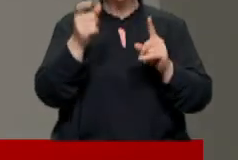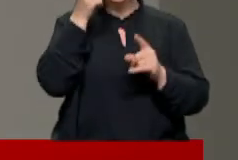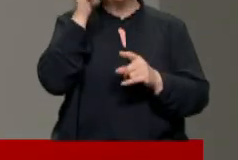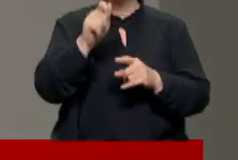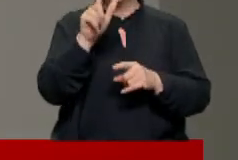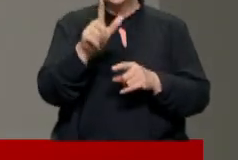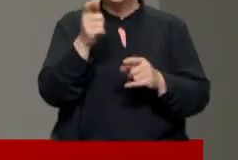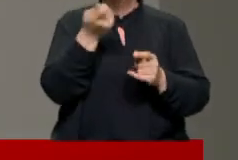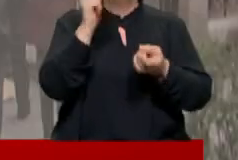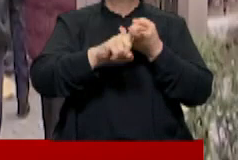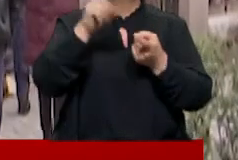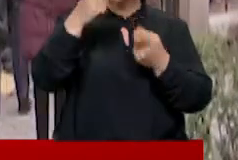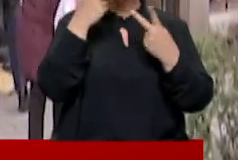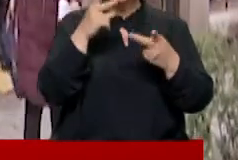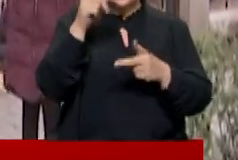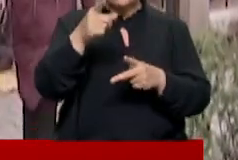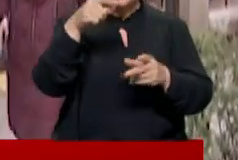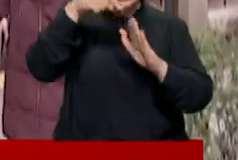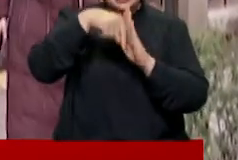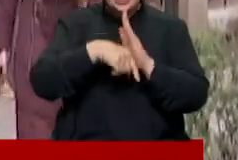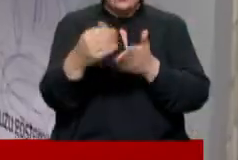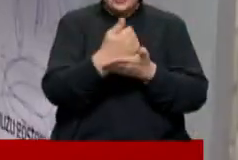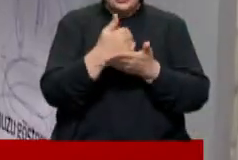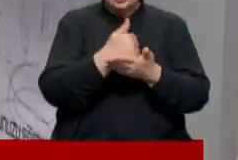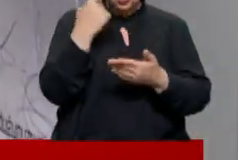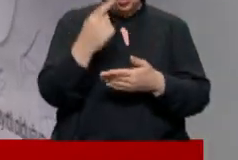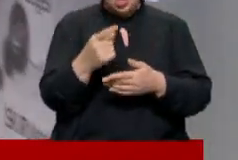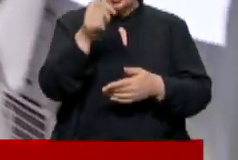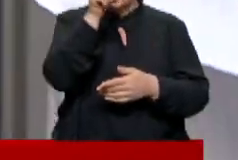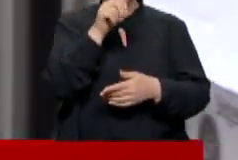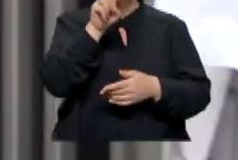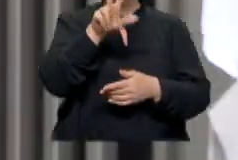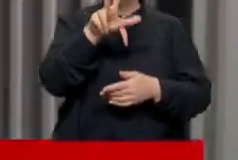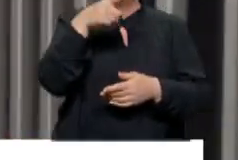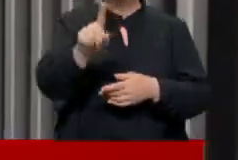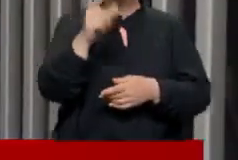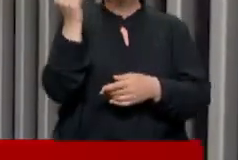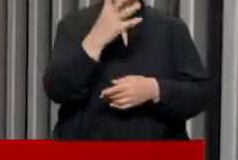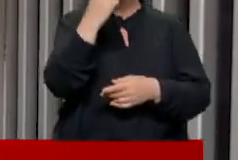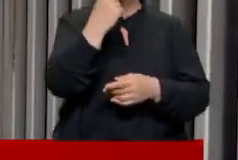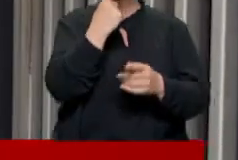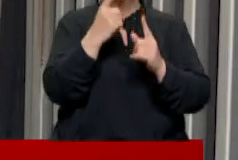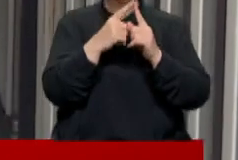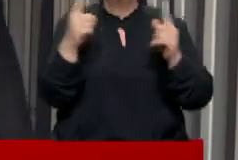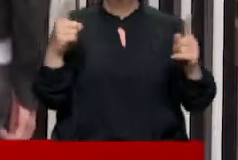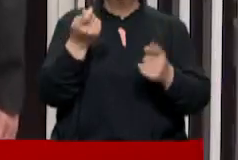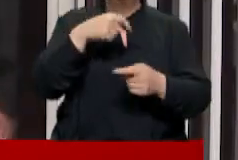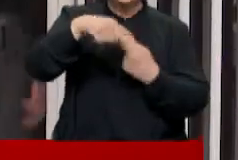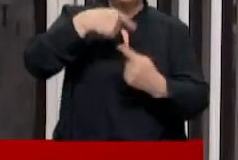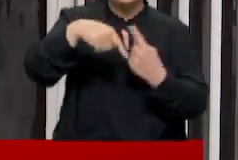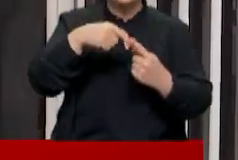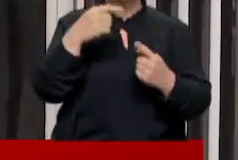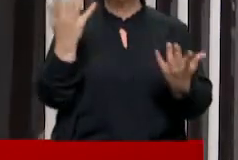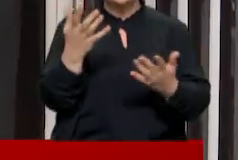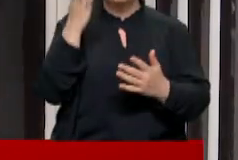gerekiyor. İşkur tarafından açıklanan bu detay verilere göre ise 623 bin kişi bir yıldan uzun süredir iş arıyor. Yani